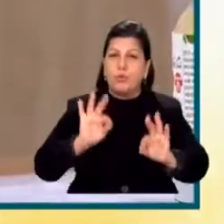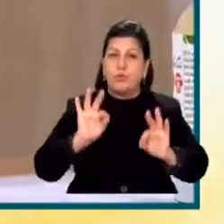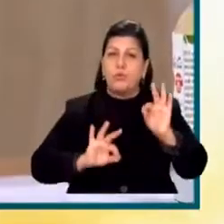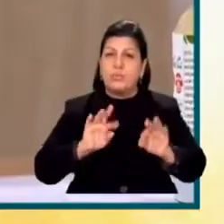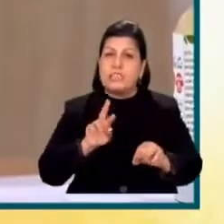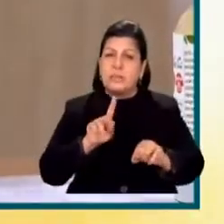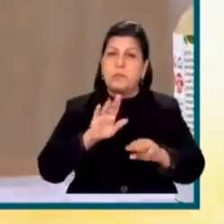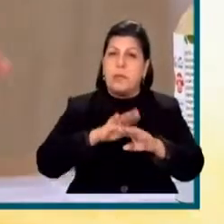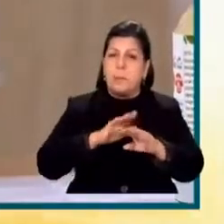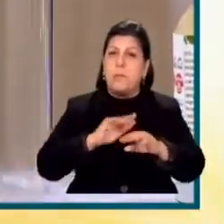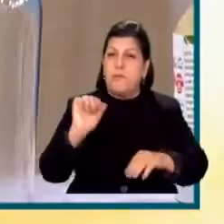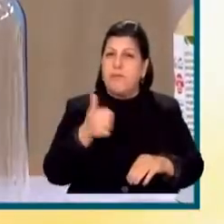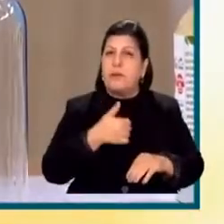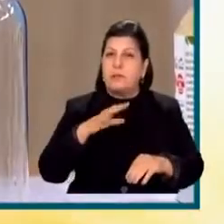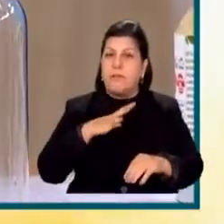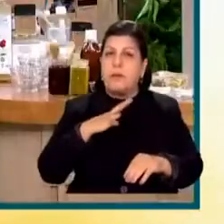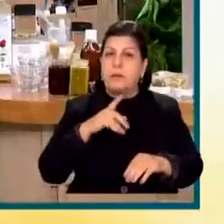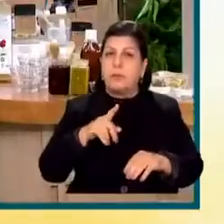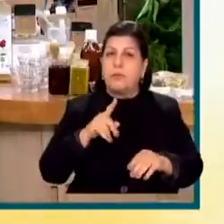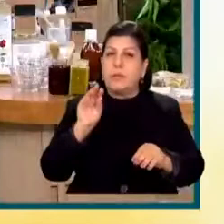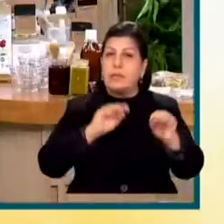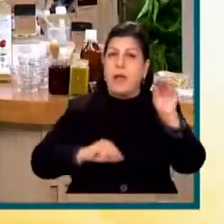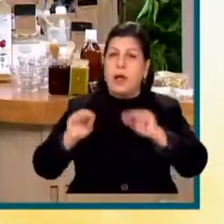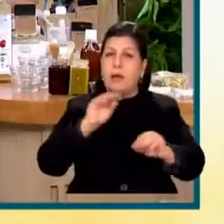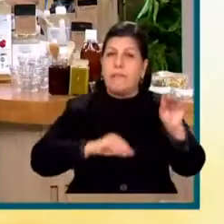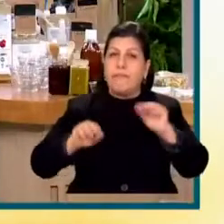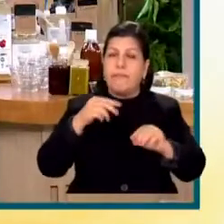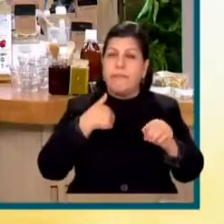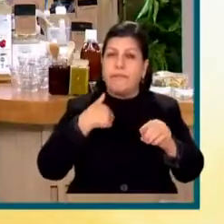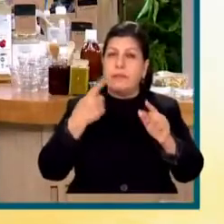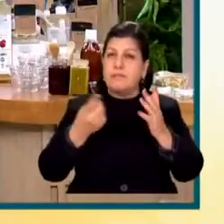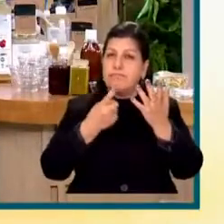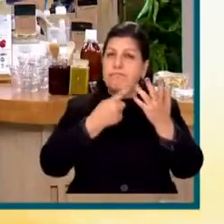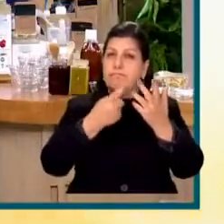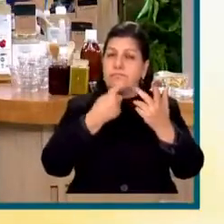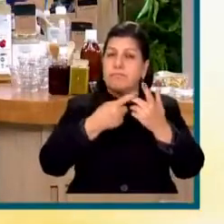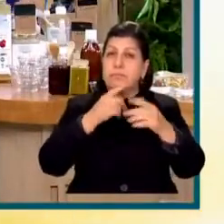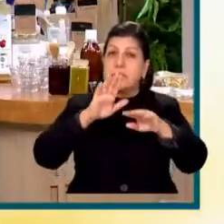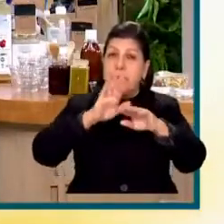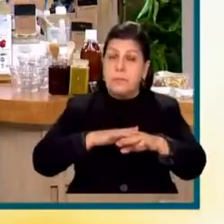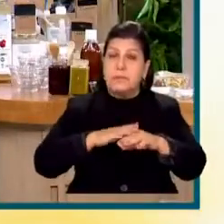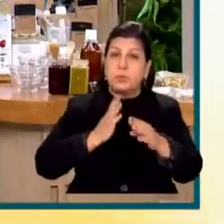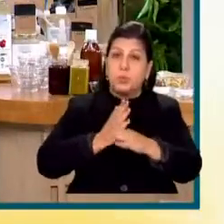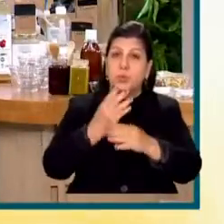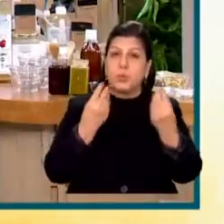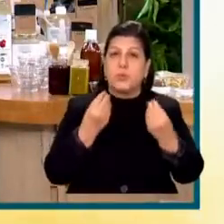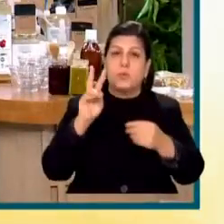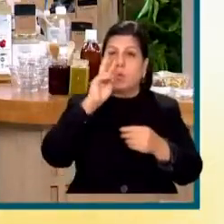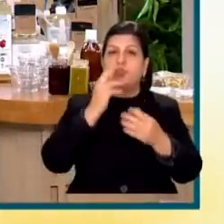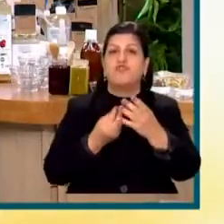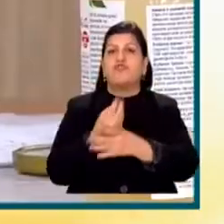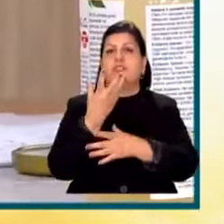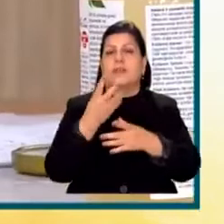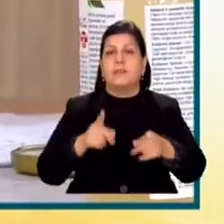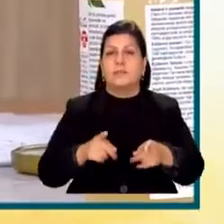var. Ölçerek yapılırsa tarifler hepsi düzgün bir şekilde sonuç verecektir. Bunları deneyde yapmak lazım. Hangi